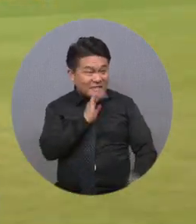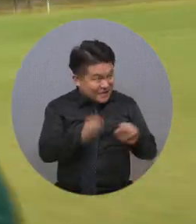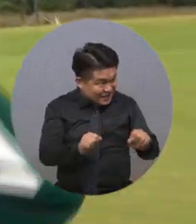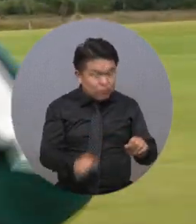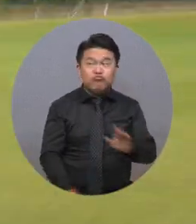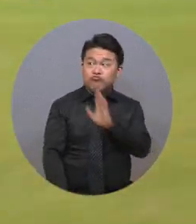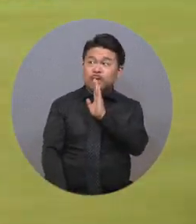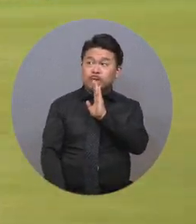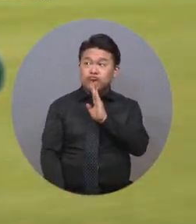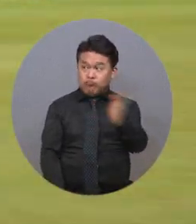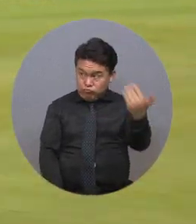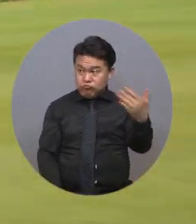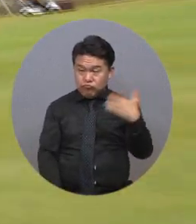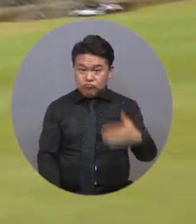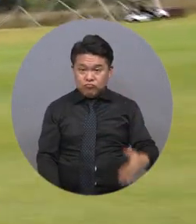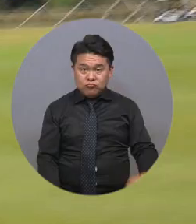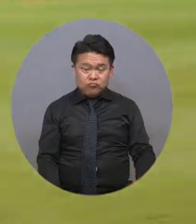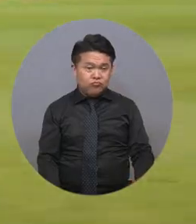어 진짜로 뻥 아니라